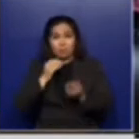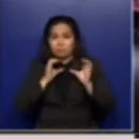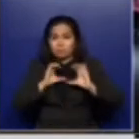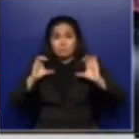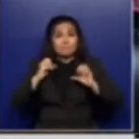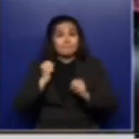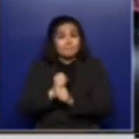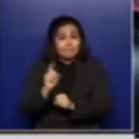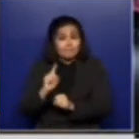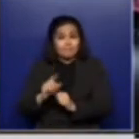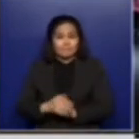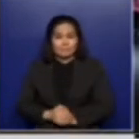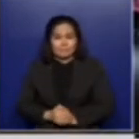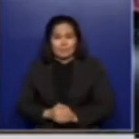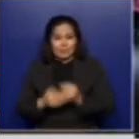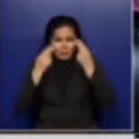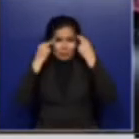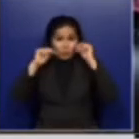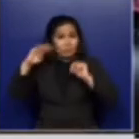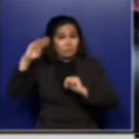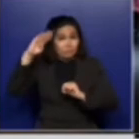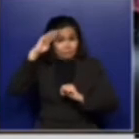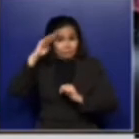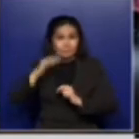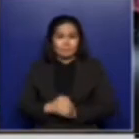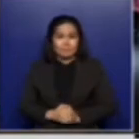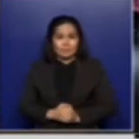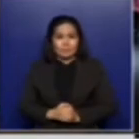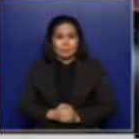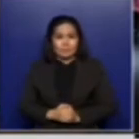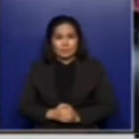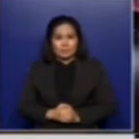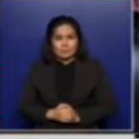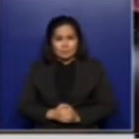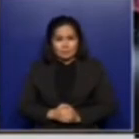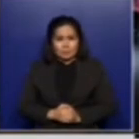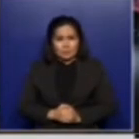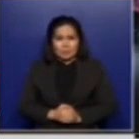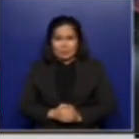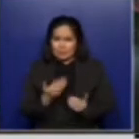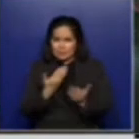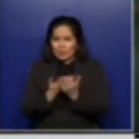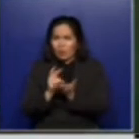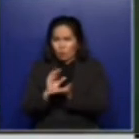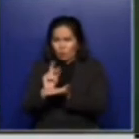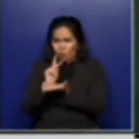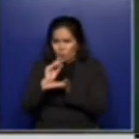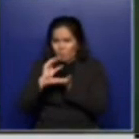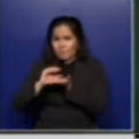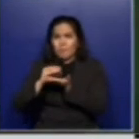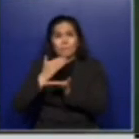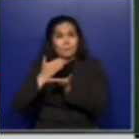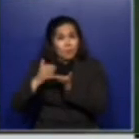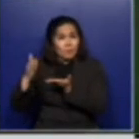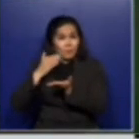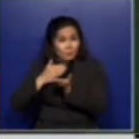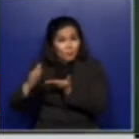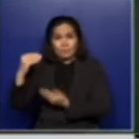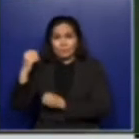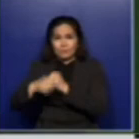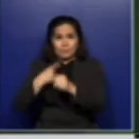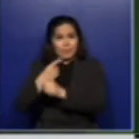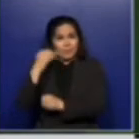รัฐบาลของท่านพลเอกประยุทธ์เนี่ยท่านก็ใช้เงินคืนทุกปีเช่นกันนะครับเป็นลูกหนี้ที่ดีนะ